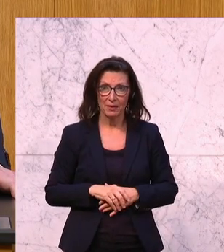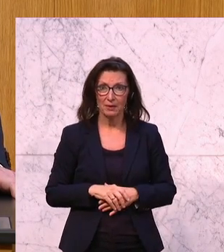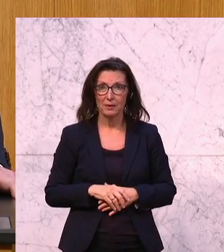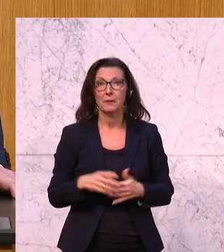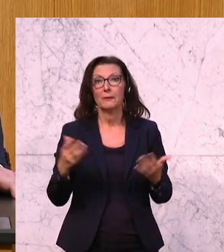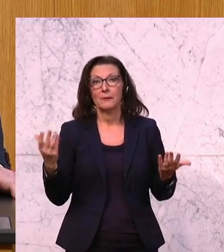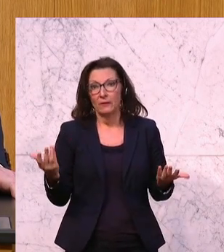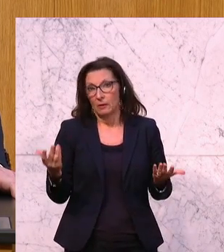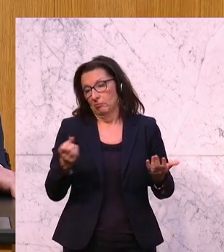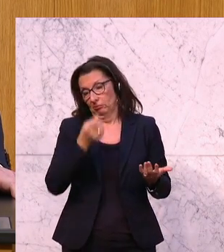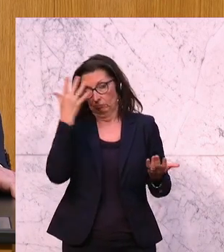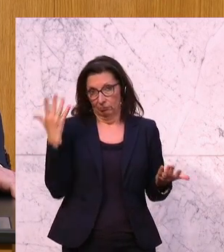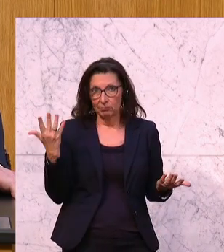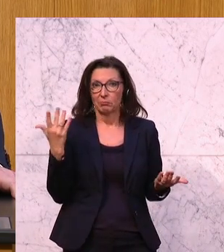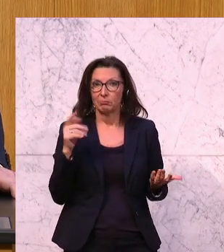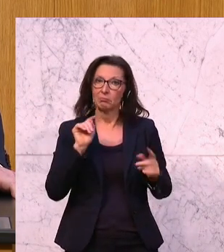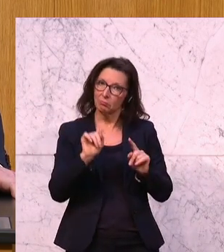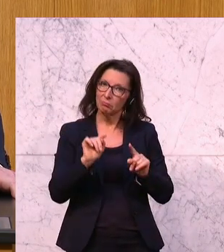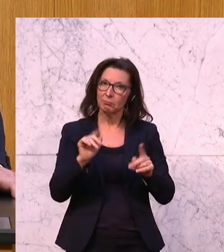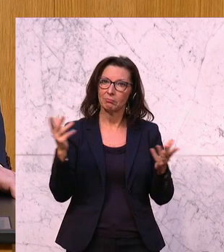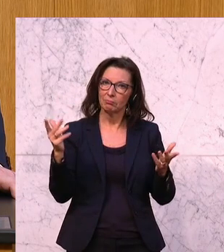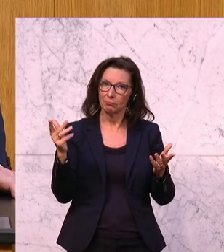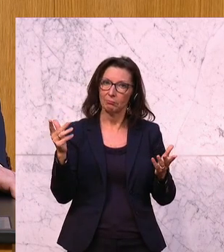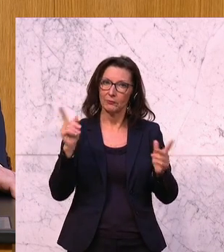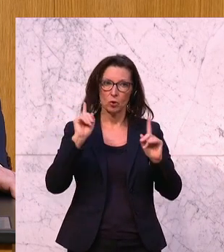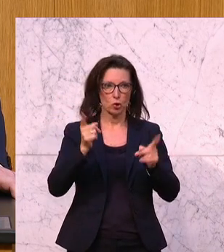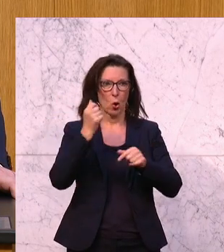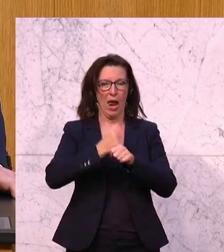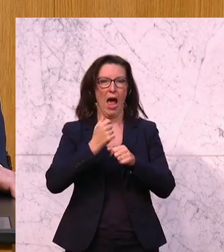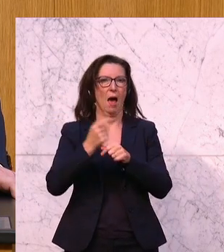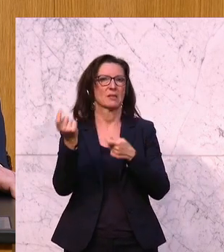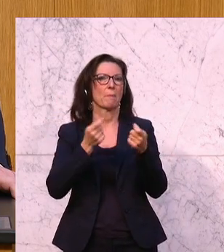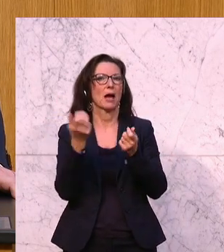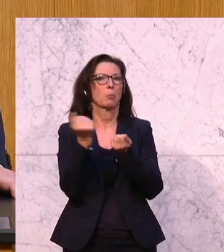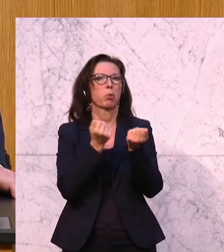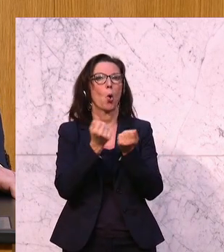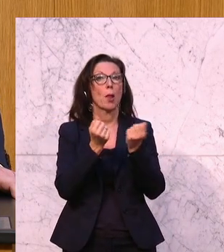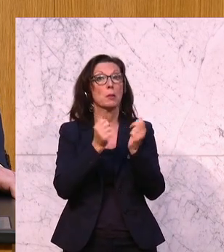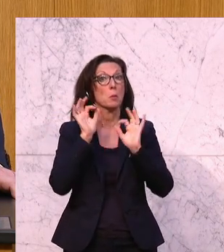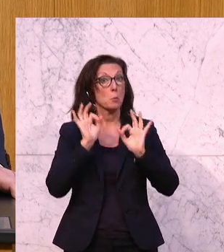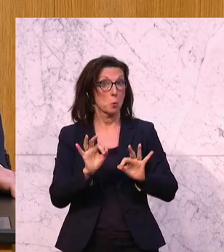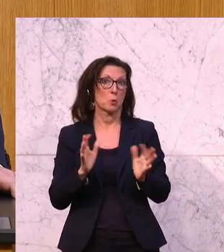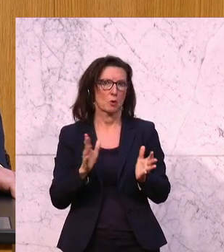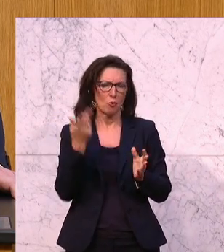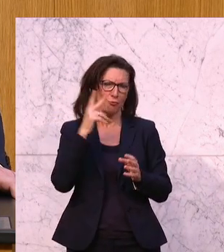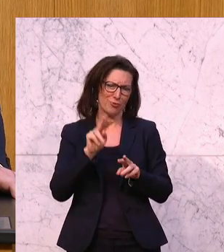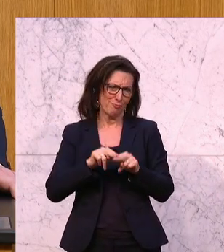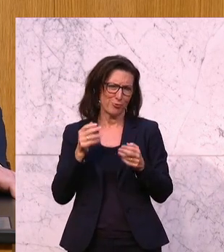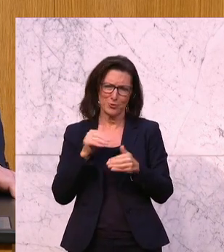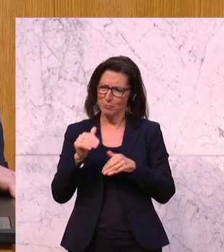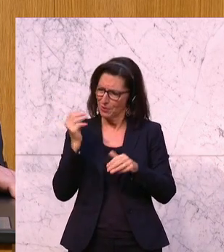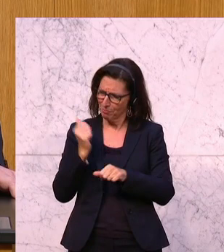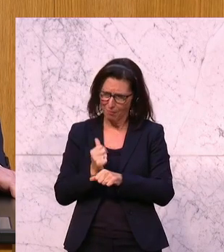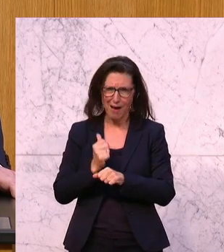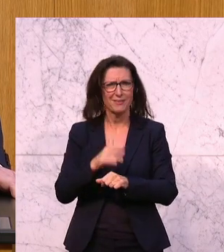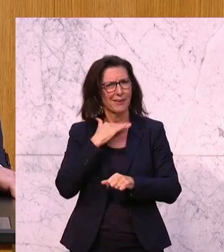verhindern, ist natürlich auch eines, nämlich, dass man eine vernünftige Arbeitsmarktpolitik macht. Und das macht unser Herr Bundesminister. Es steht genügend Geld auch